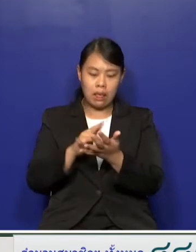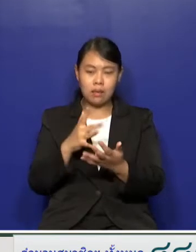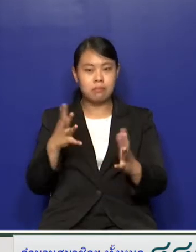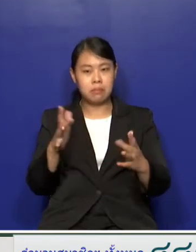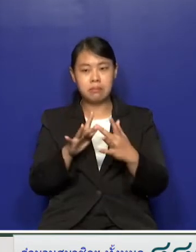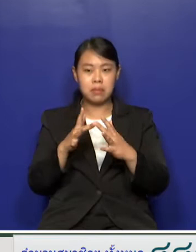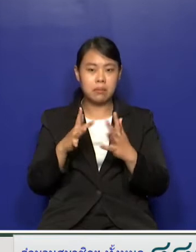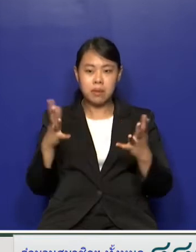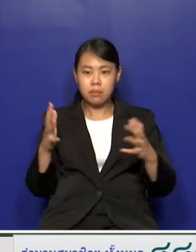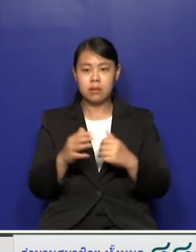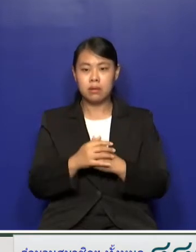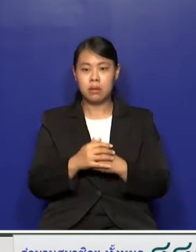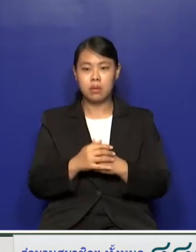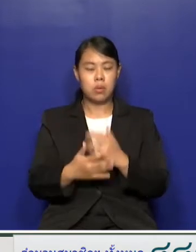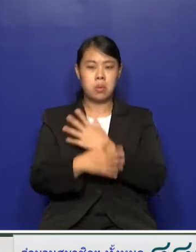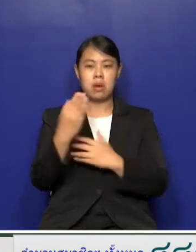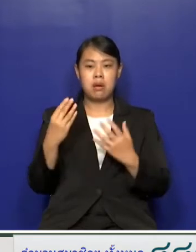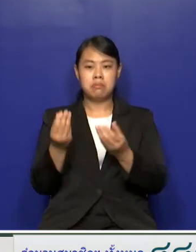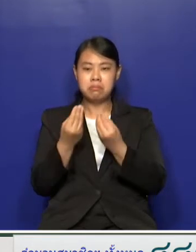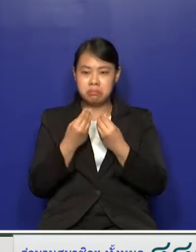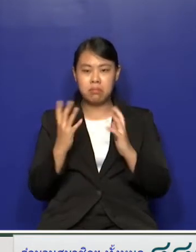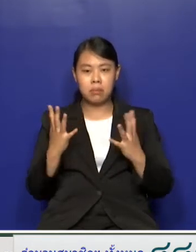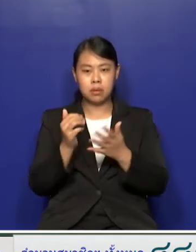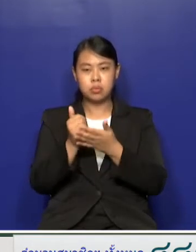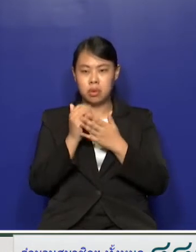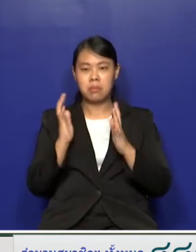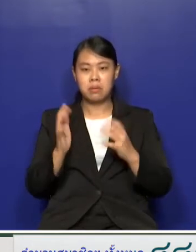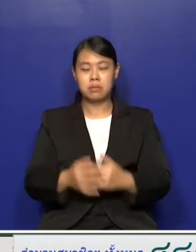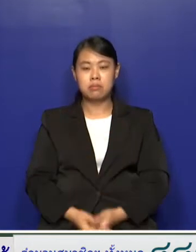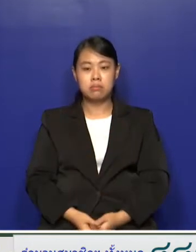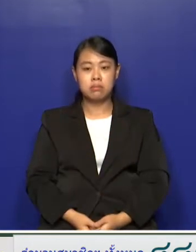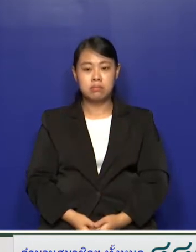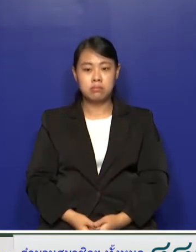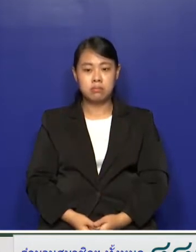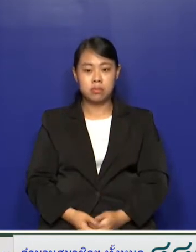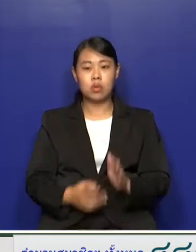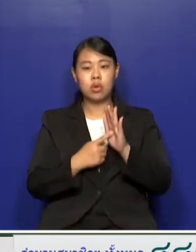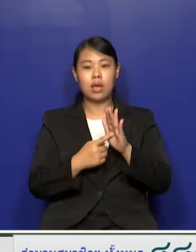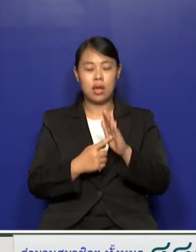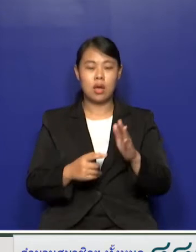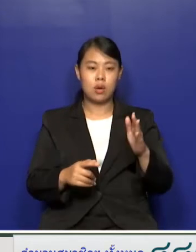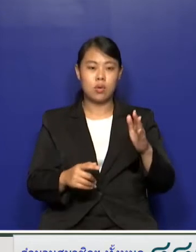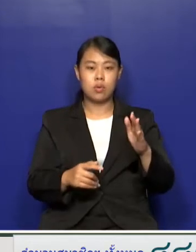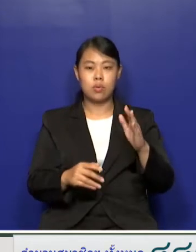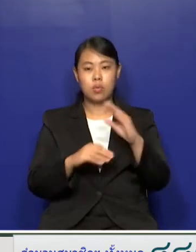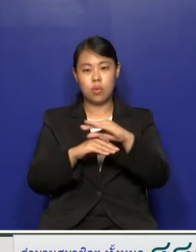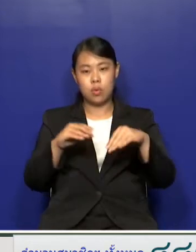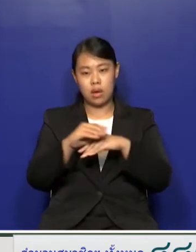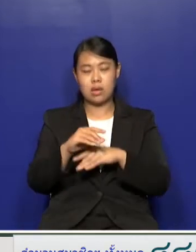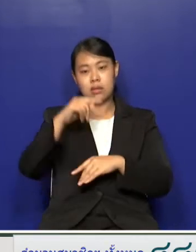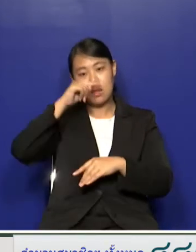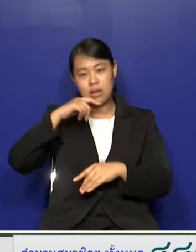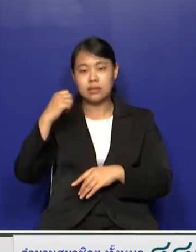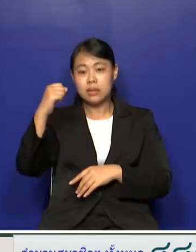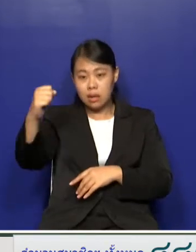โอกาสมากขึ้นผมอยากยามนิดนึงว่าอย่างเช่นโครงการไทยชนะที่